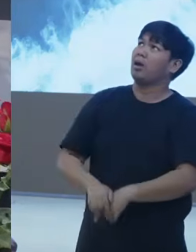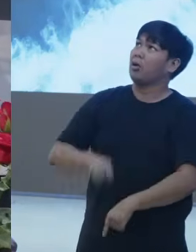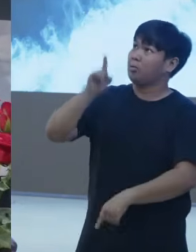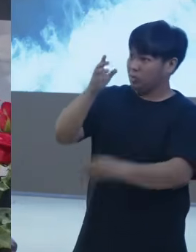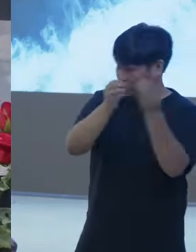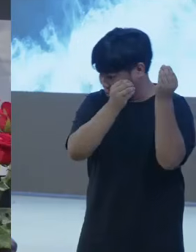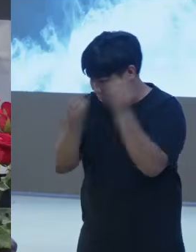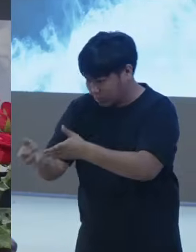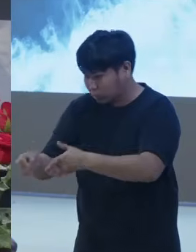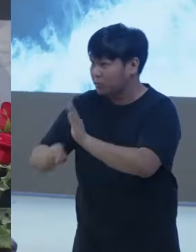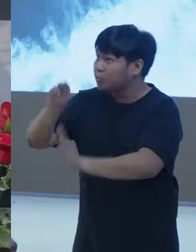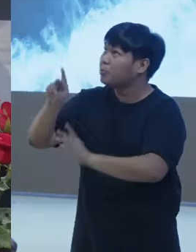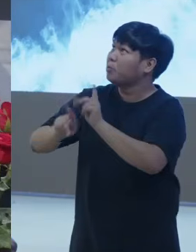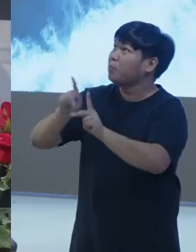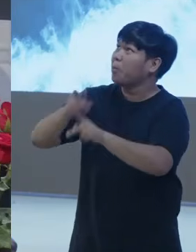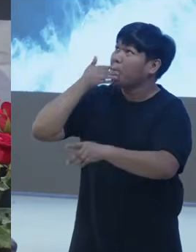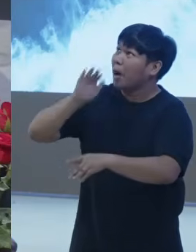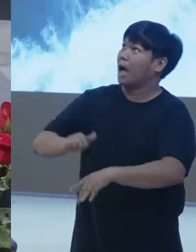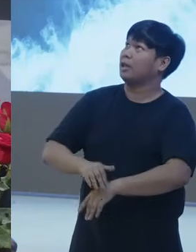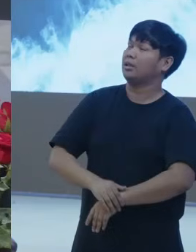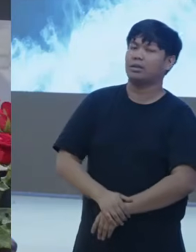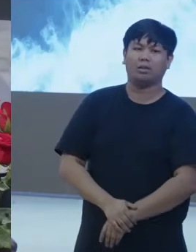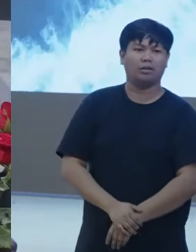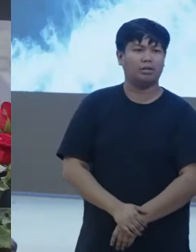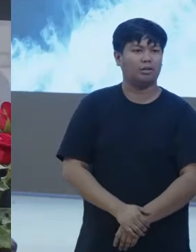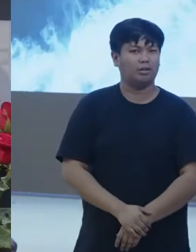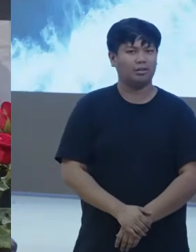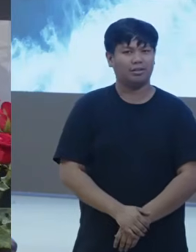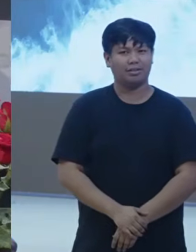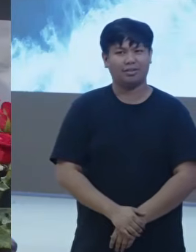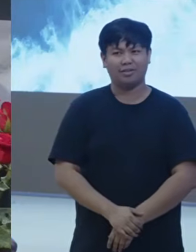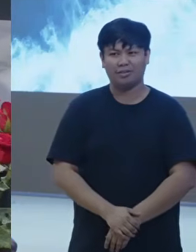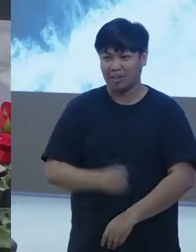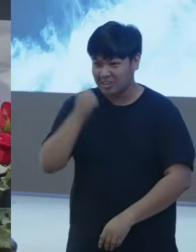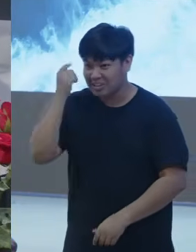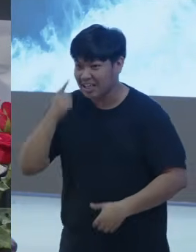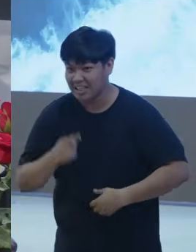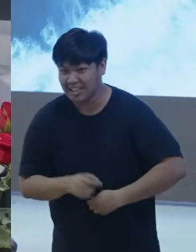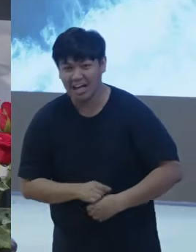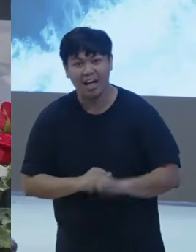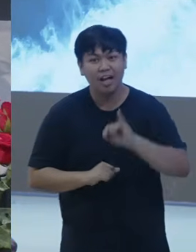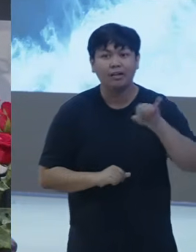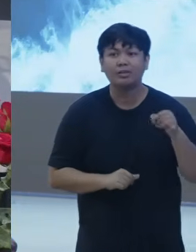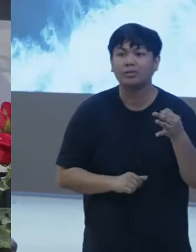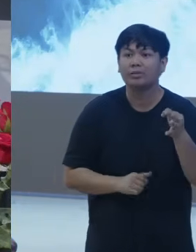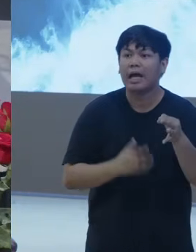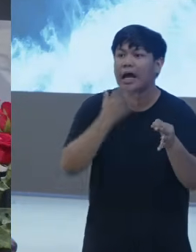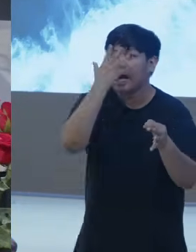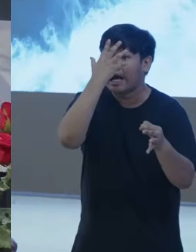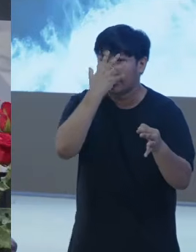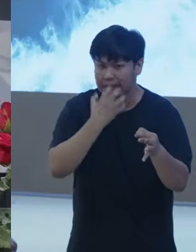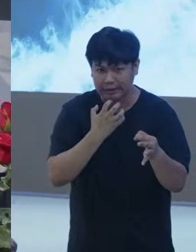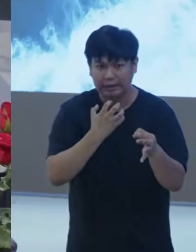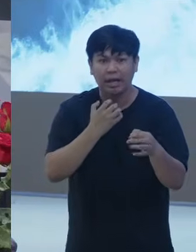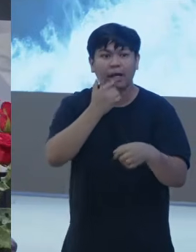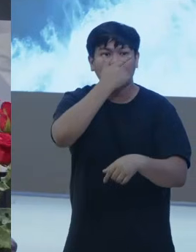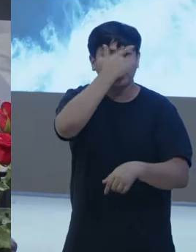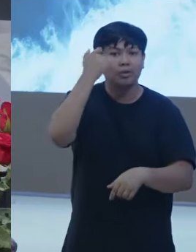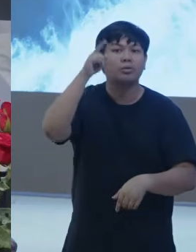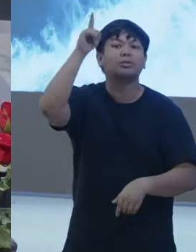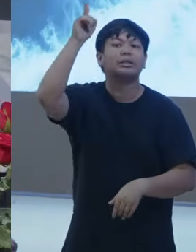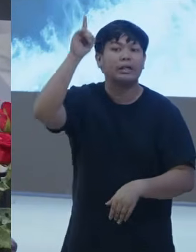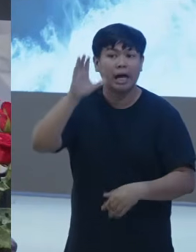At hindi ka nagpaparusa pagka nagrepent yung binabalahan mo.